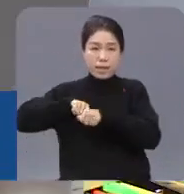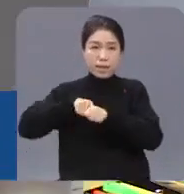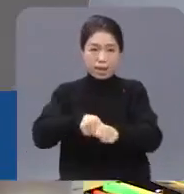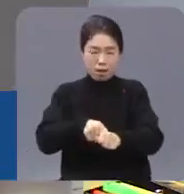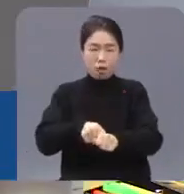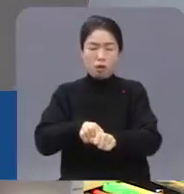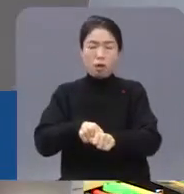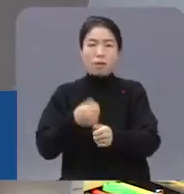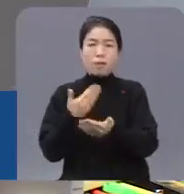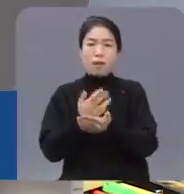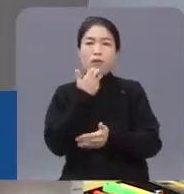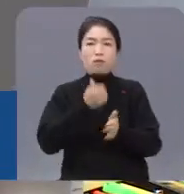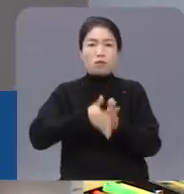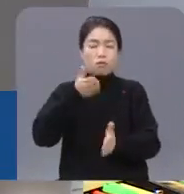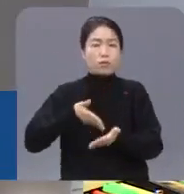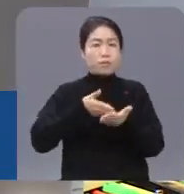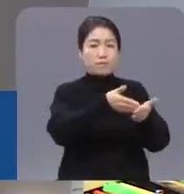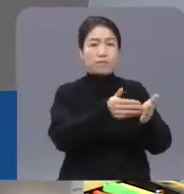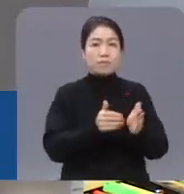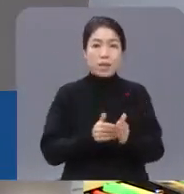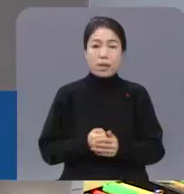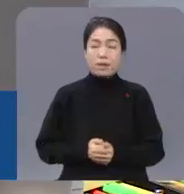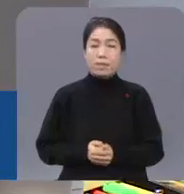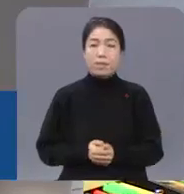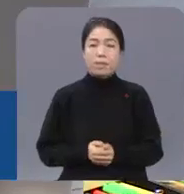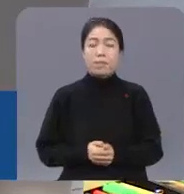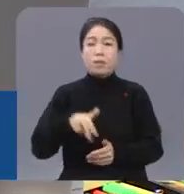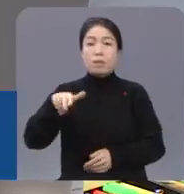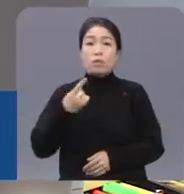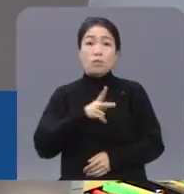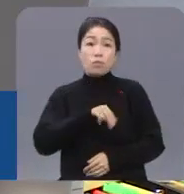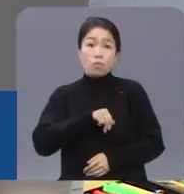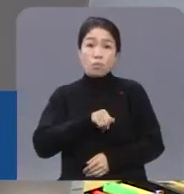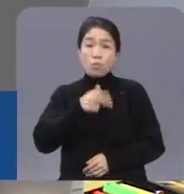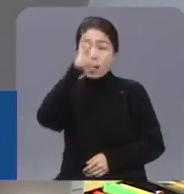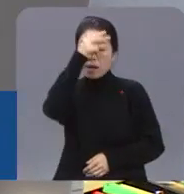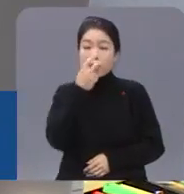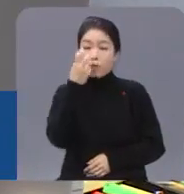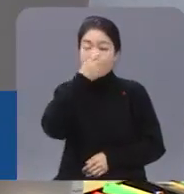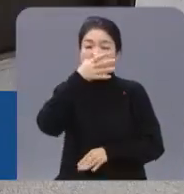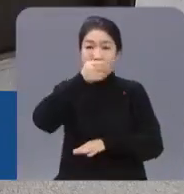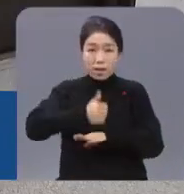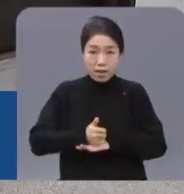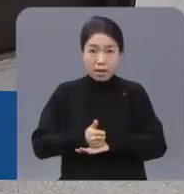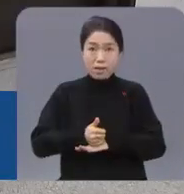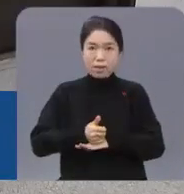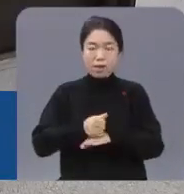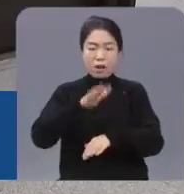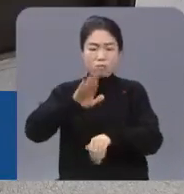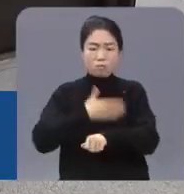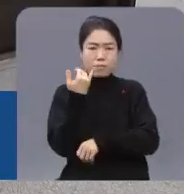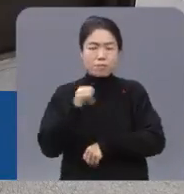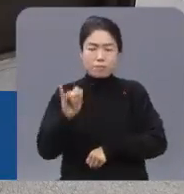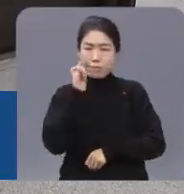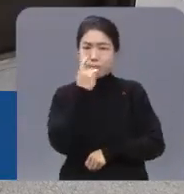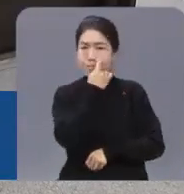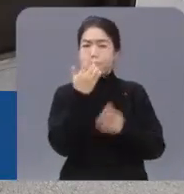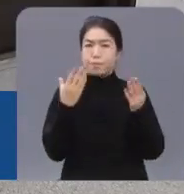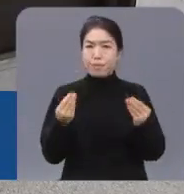강력한 행정처분을 서울시에 촉구했습니다 조 의원은 경찰 수사 결과 부실시공 등이